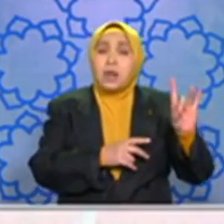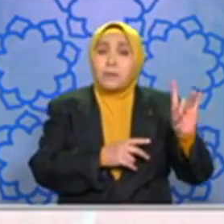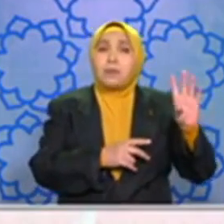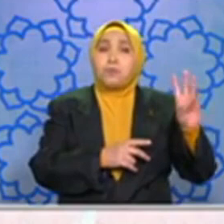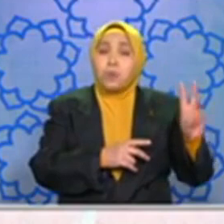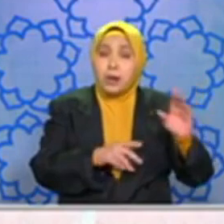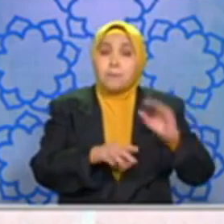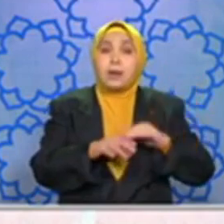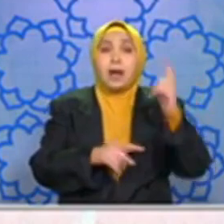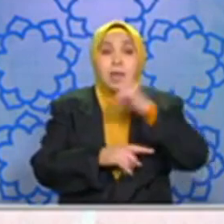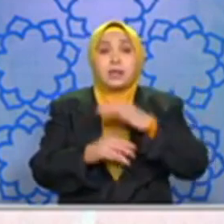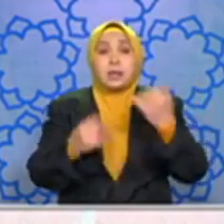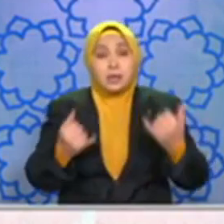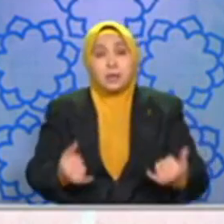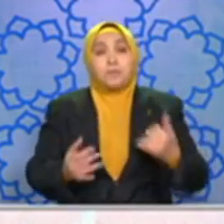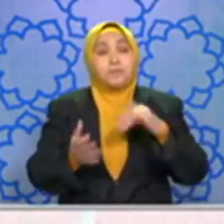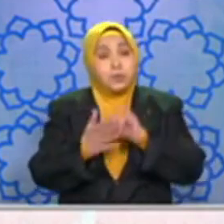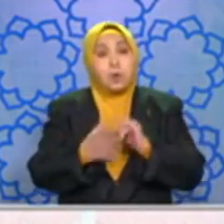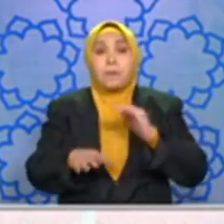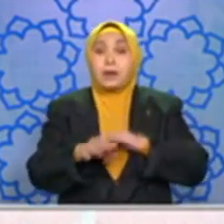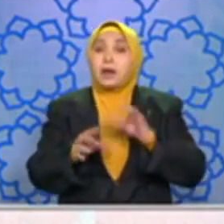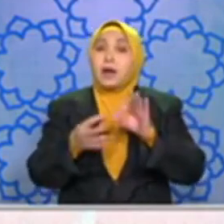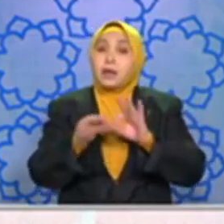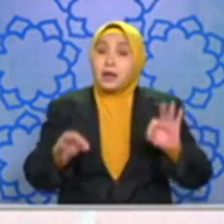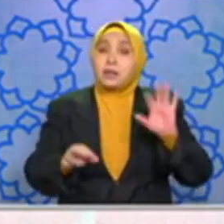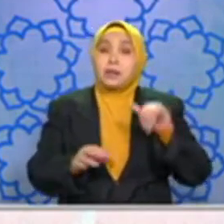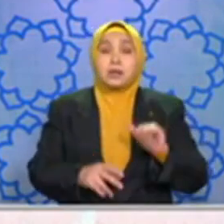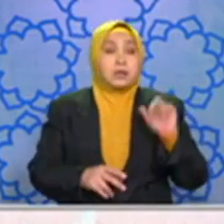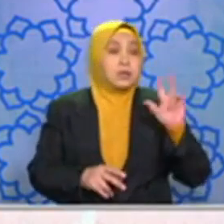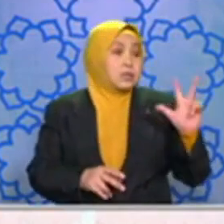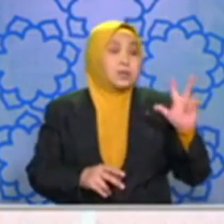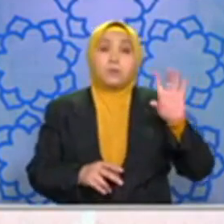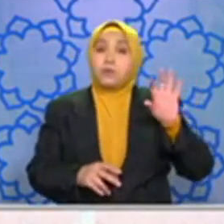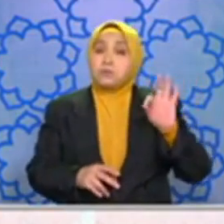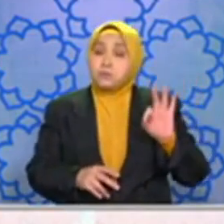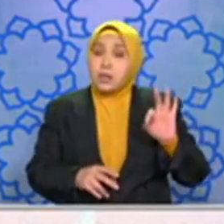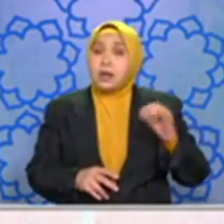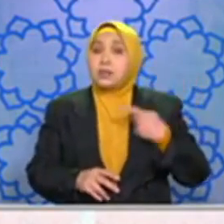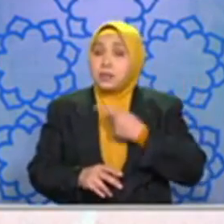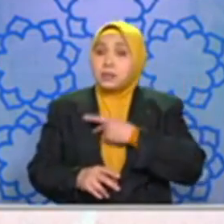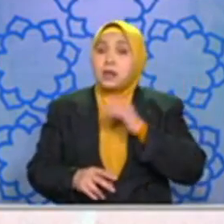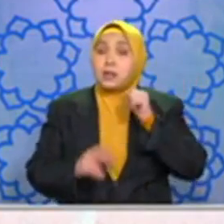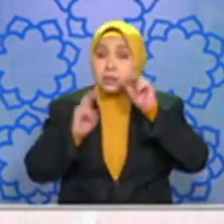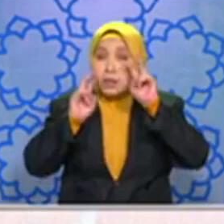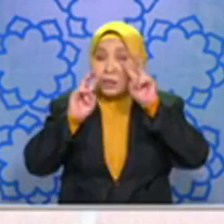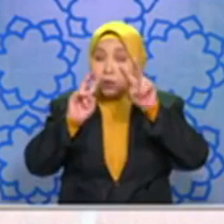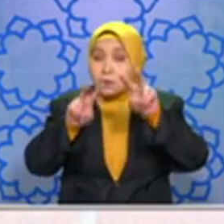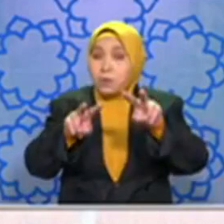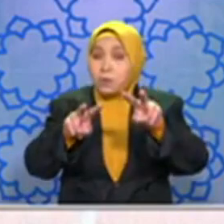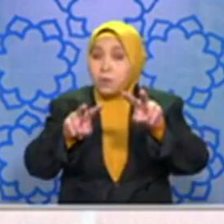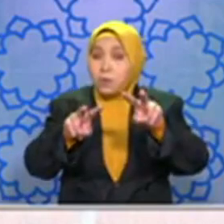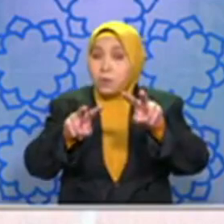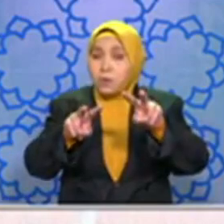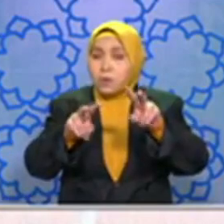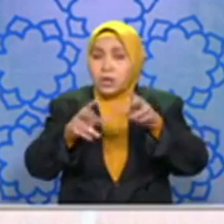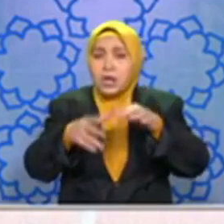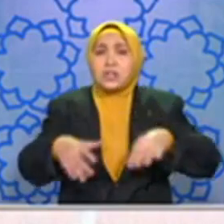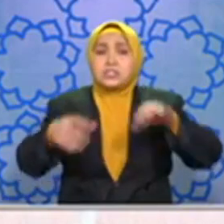286 pada hari ini. Iaitu pada ayat yang ke-39 kita akan melihat kepada